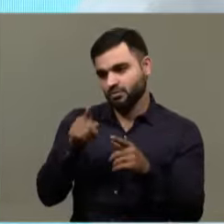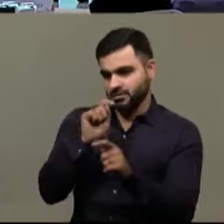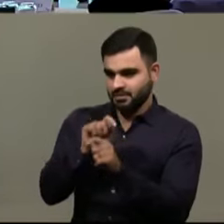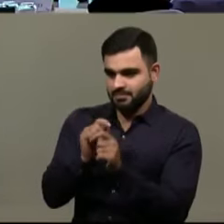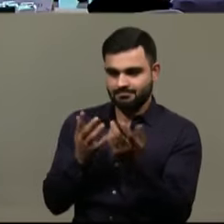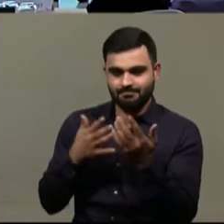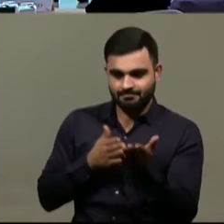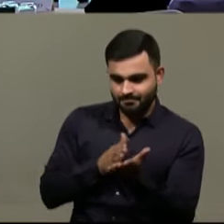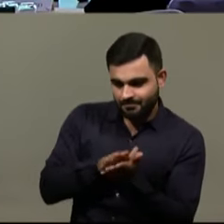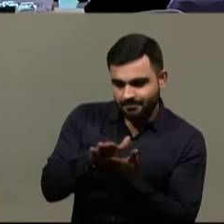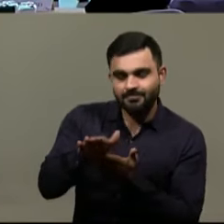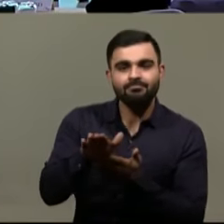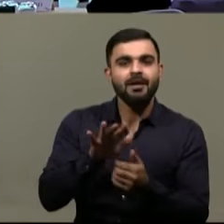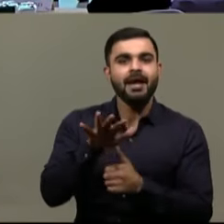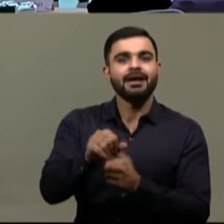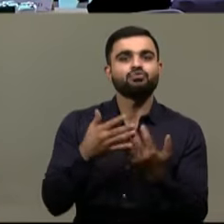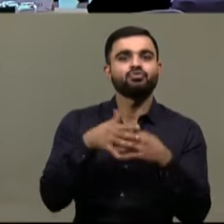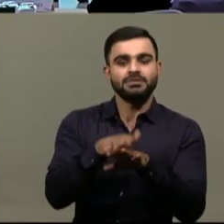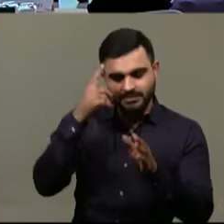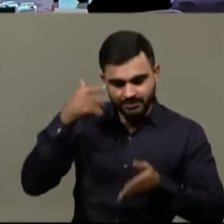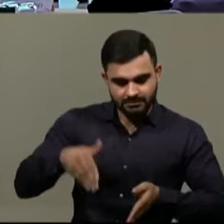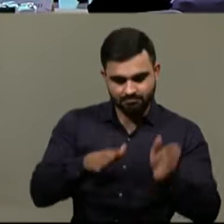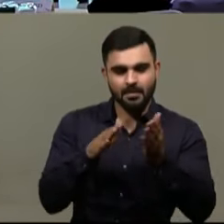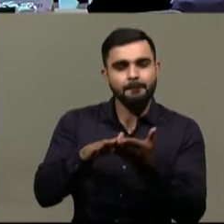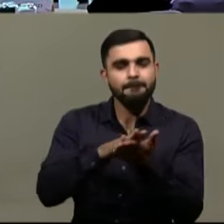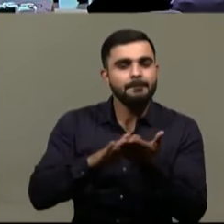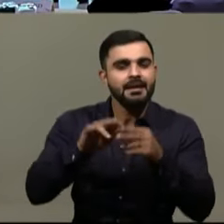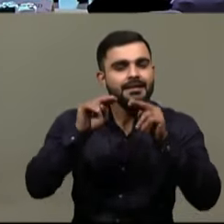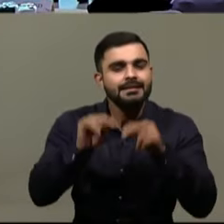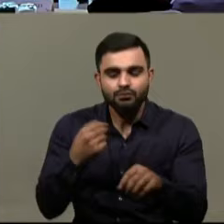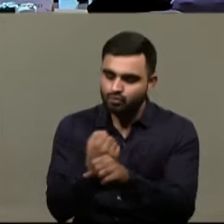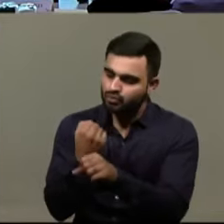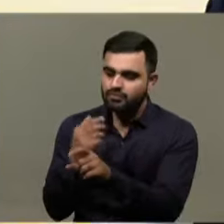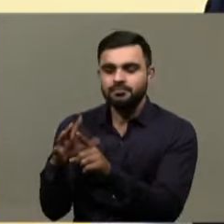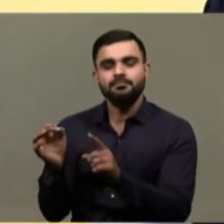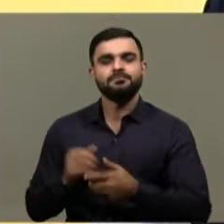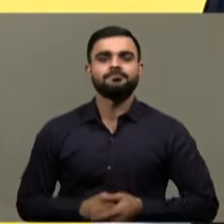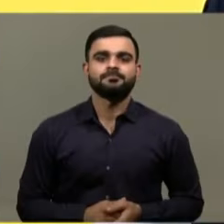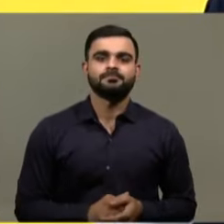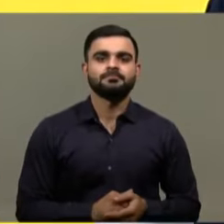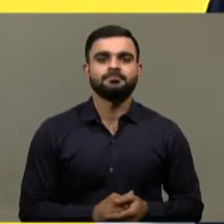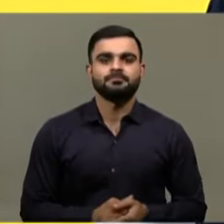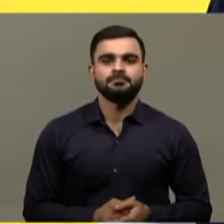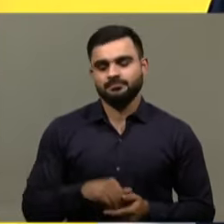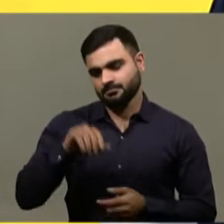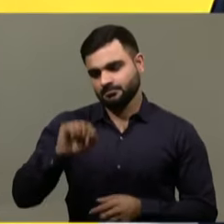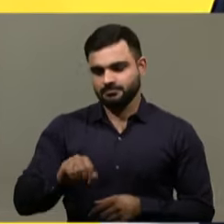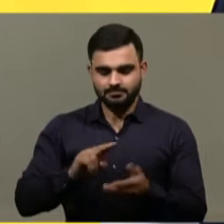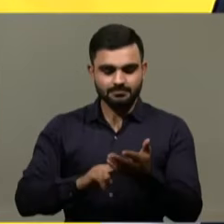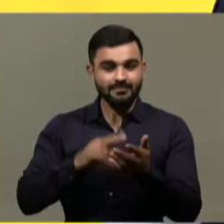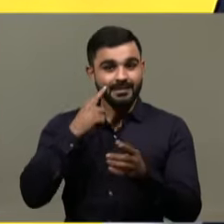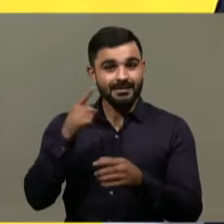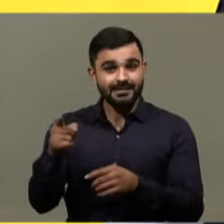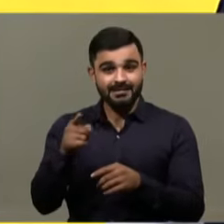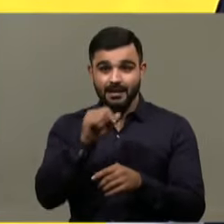ऑफिसेस्ड जहद करनी पड़े जी बिल्कुल निधि जी क्योंकि अगर हम बात करें बैंक और पोस्ट ऑफिस